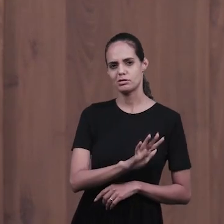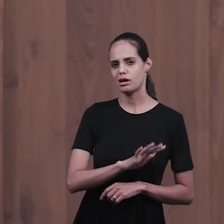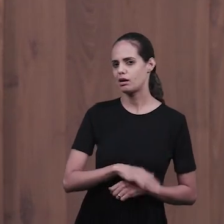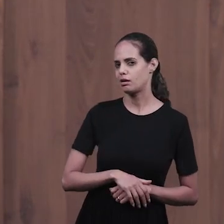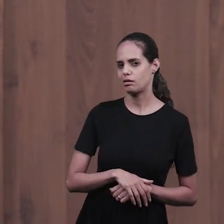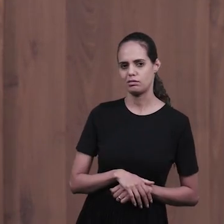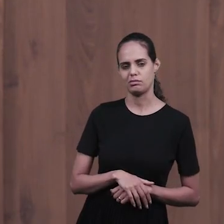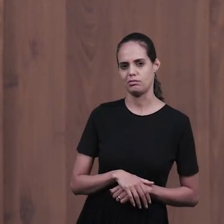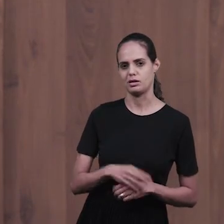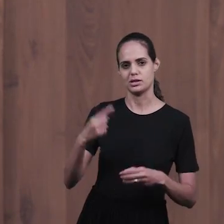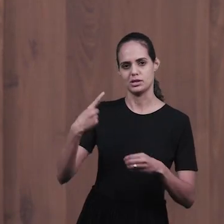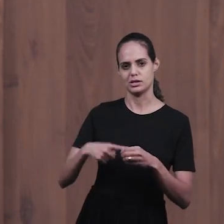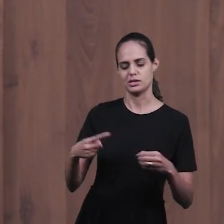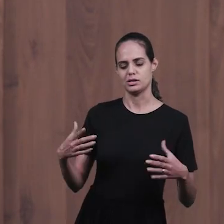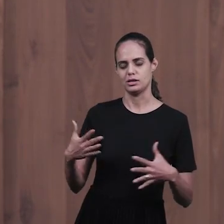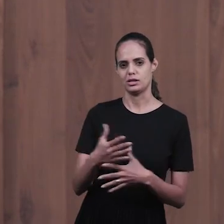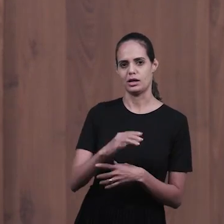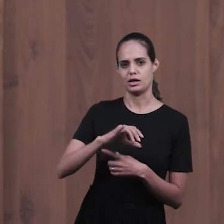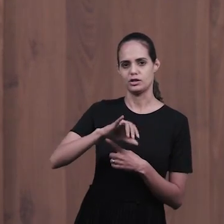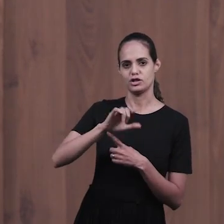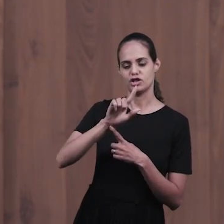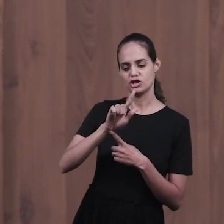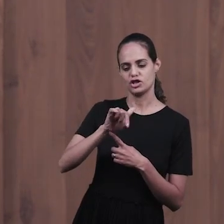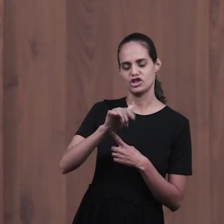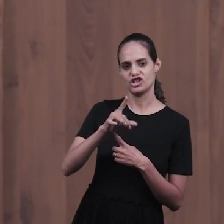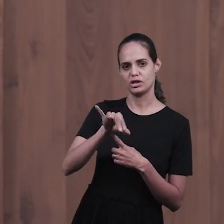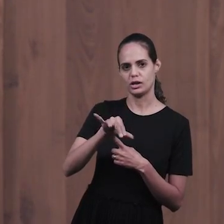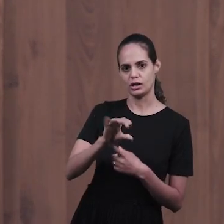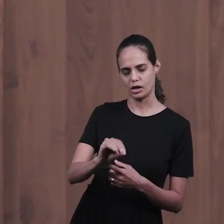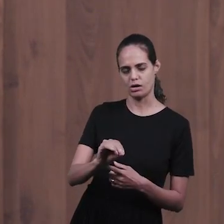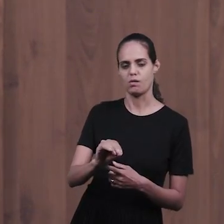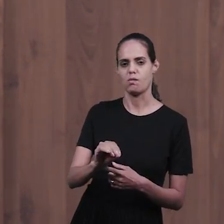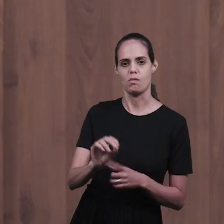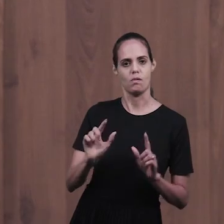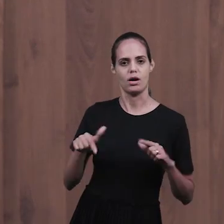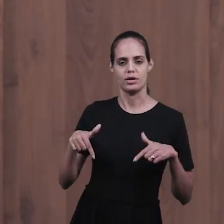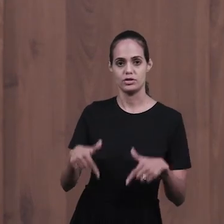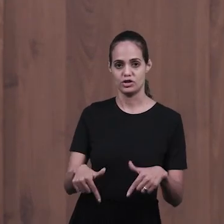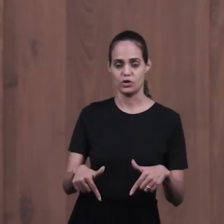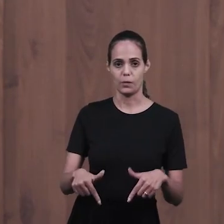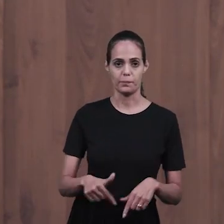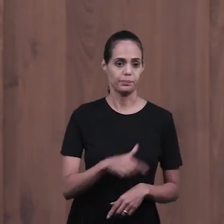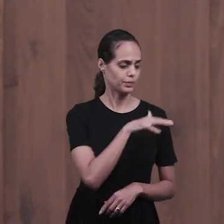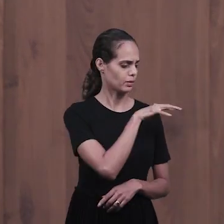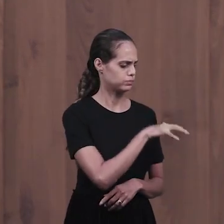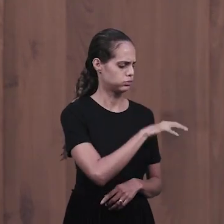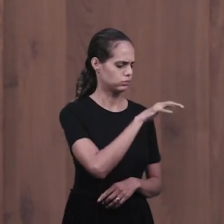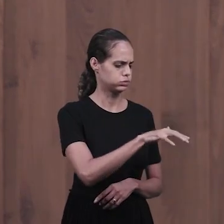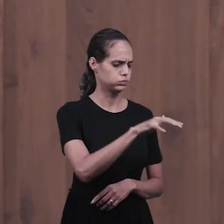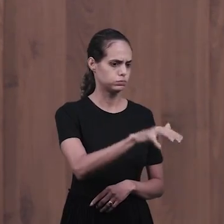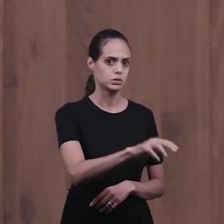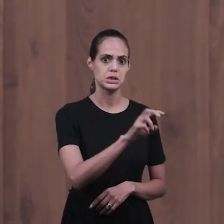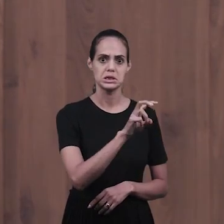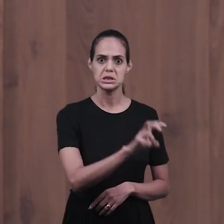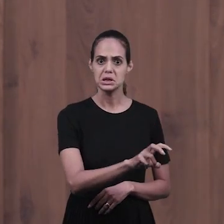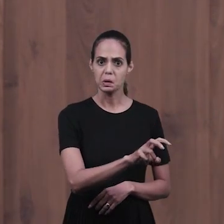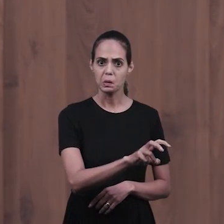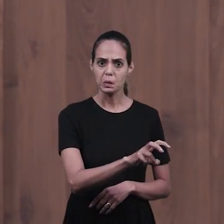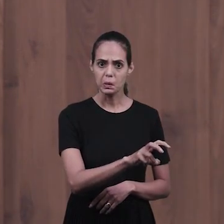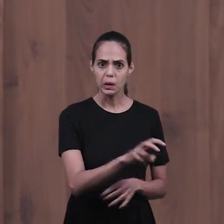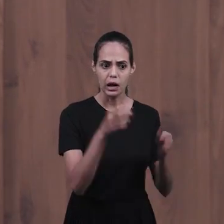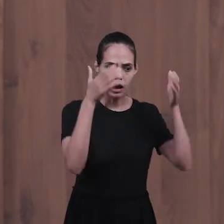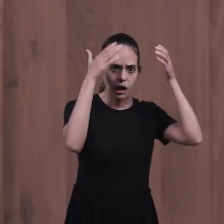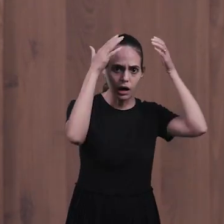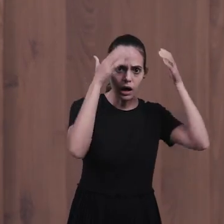ce que la ville de Gibéon a fait. Donc, ils se sont unis, 5 royaumes, pour attaquer la ville de